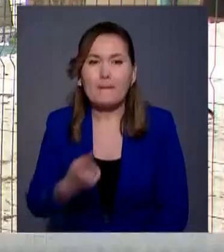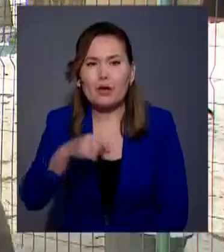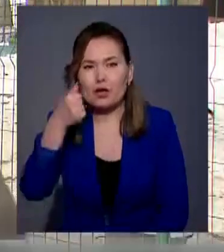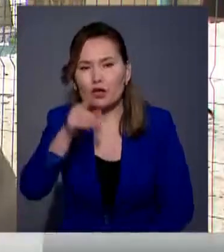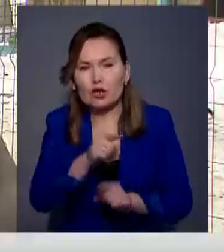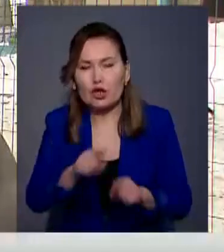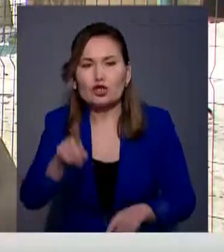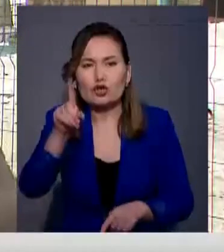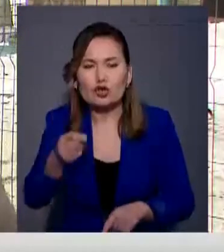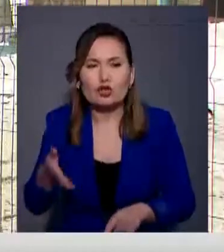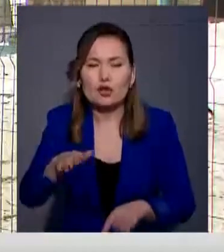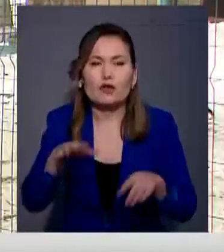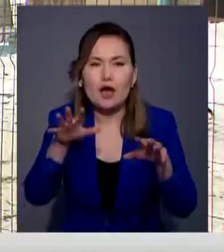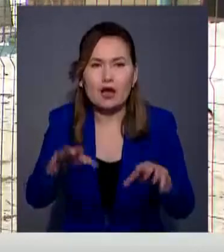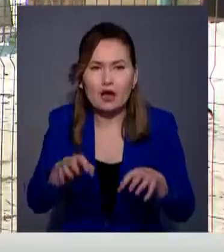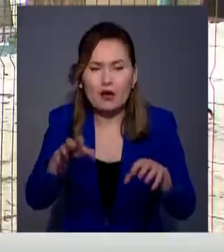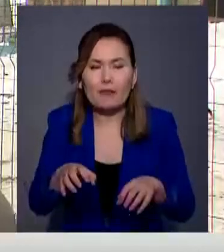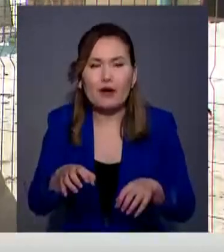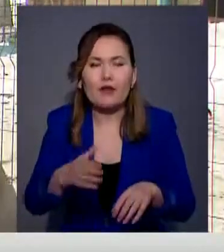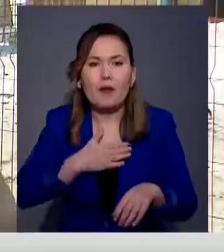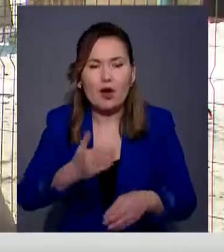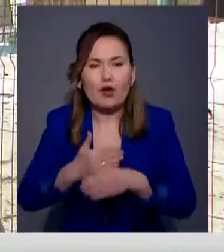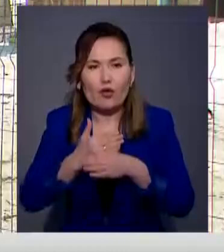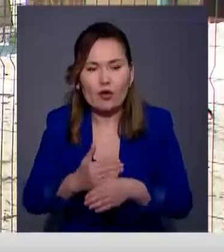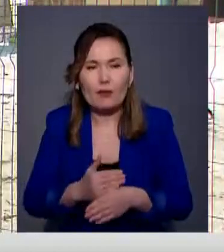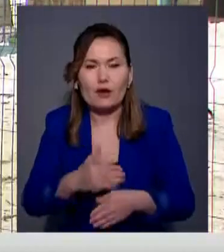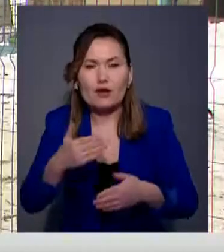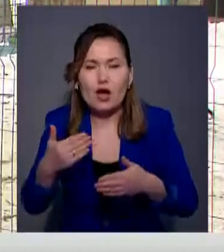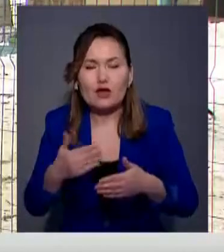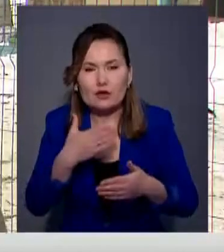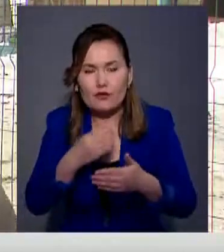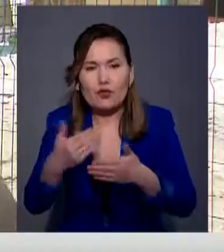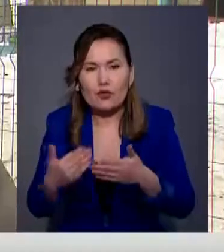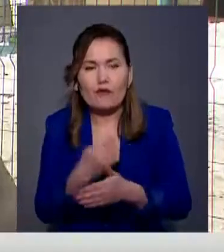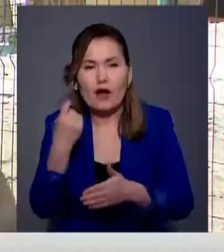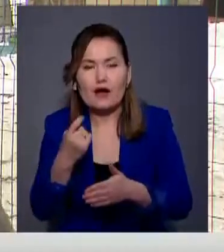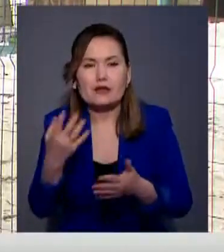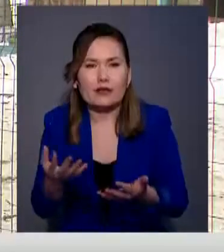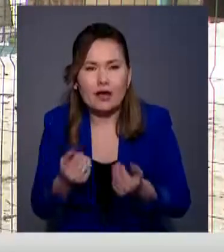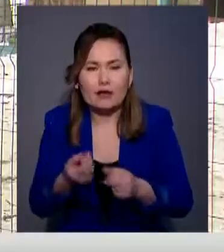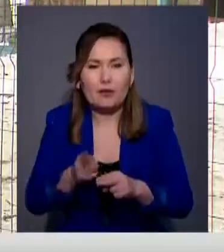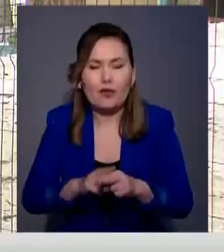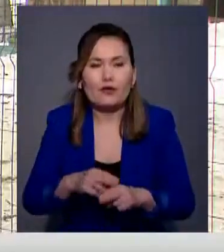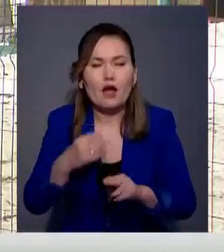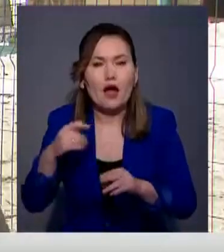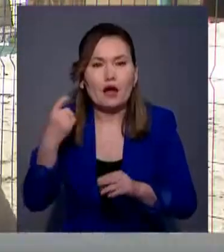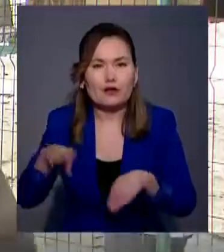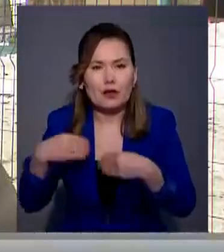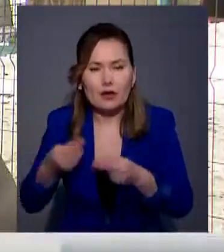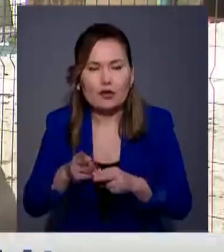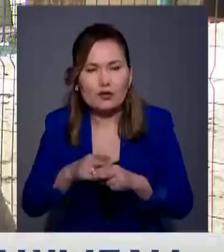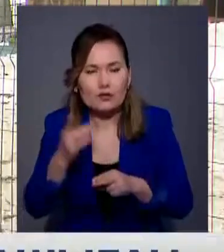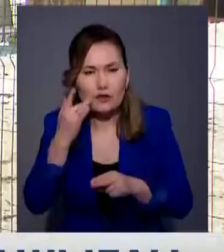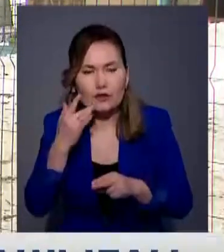ішінде 100-ден аса жануар біз арқылы өзінің жаңа иесін тауып өмір сүріп жатыр. Біз олармен үнемі байланыстамыз. Бейне жазбалар